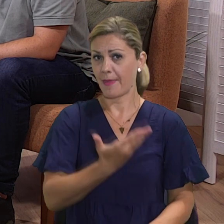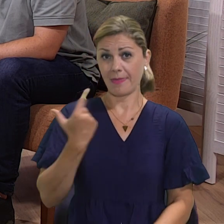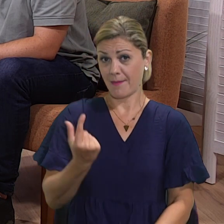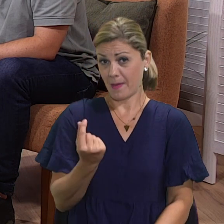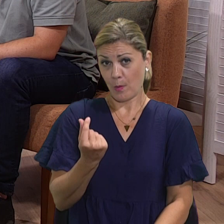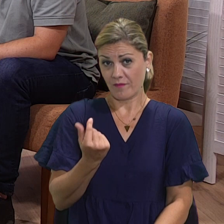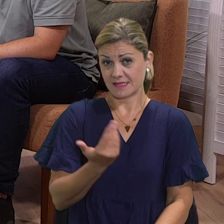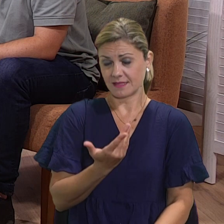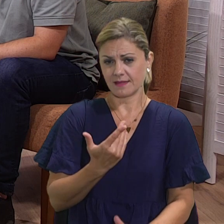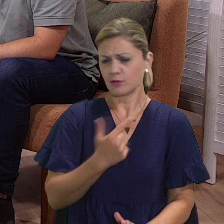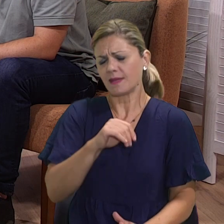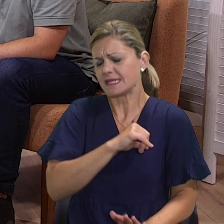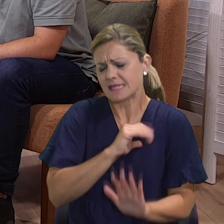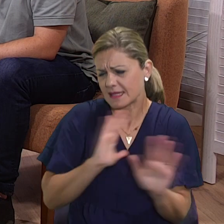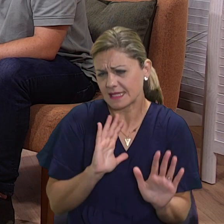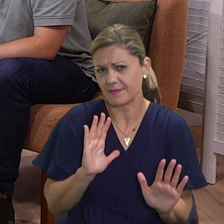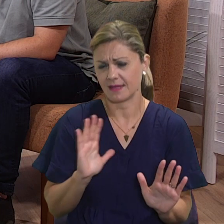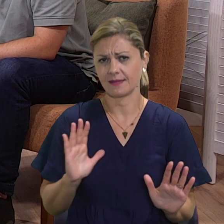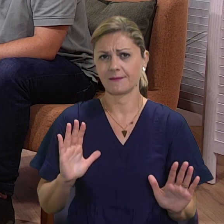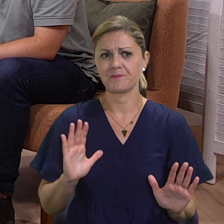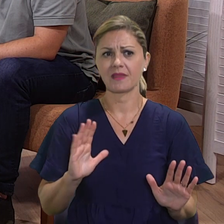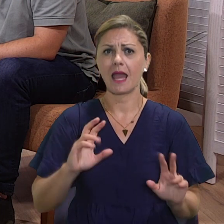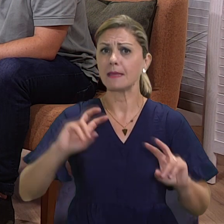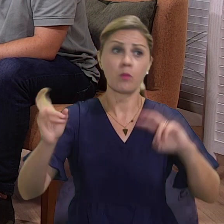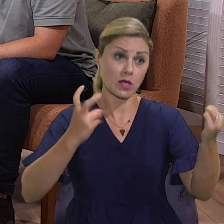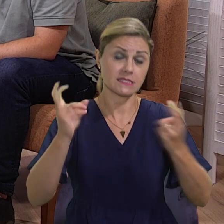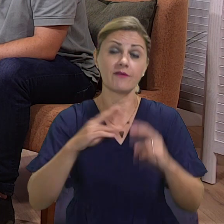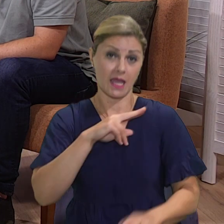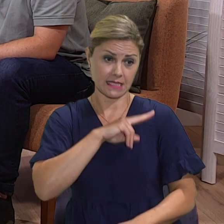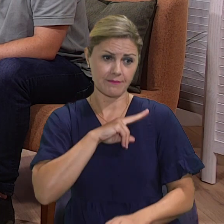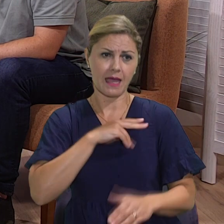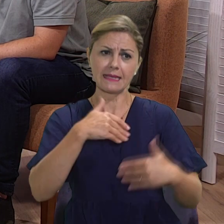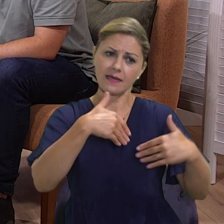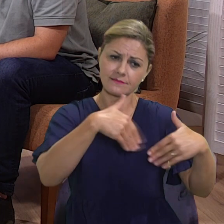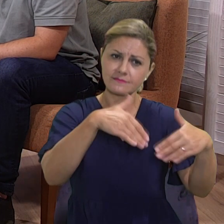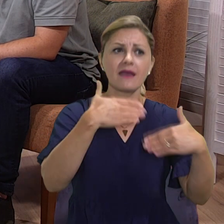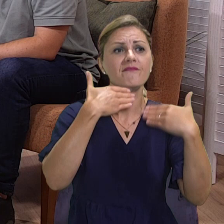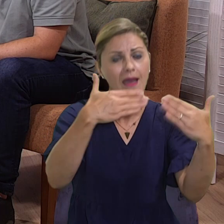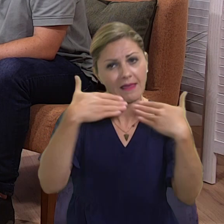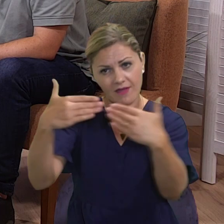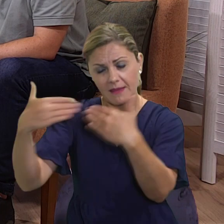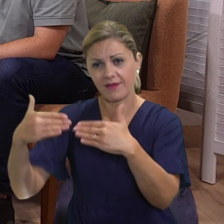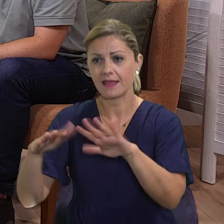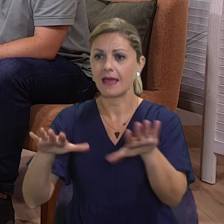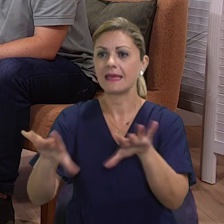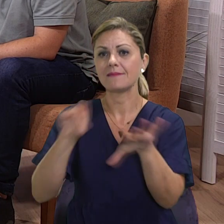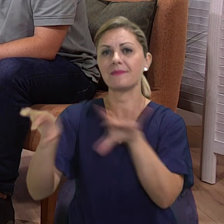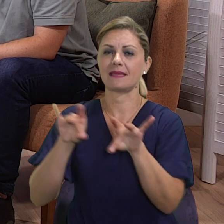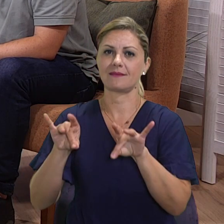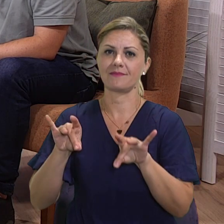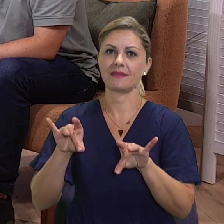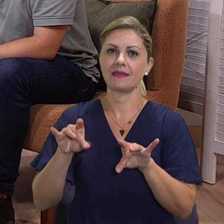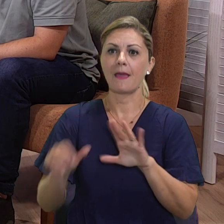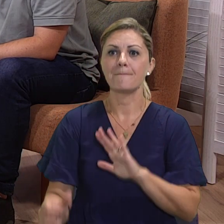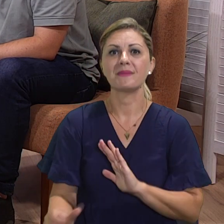toga nemaš niti čašu vode. Ali dobro, to nije bitno, ja zato ni ne radim to, nego ima neke stvari koje su mi